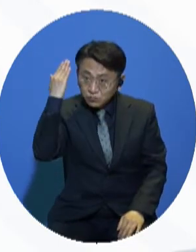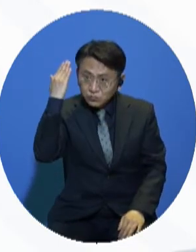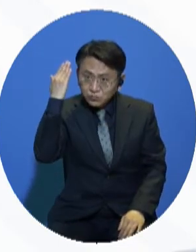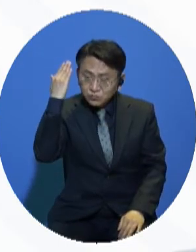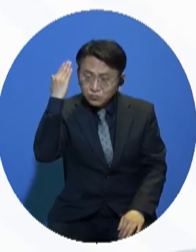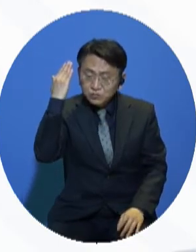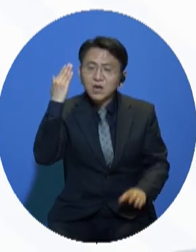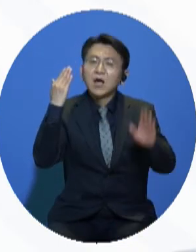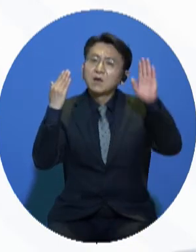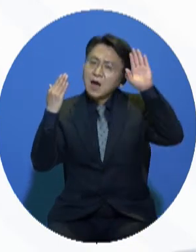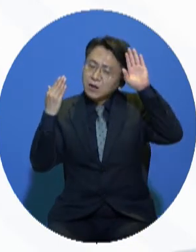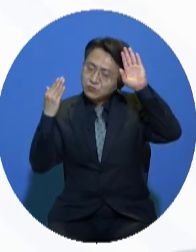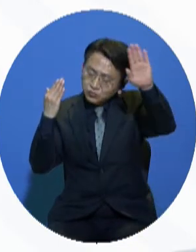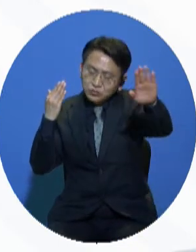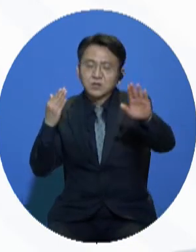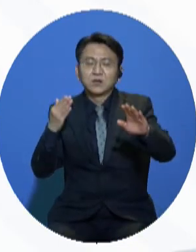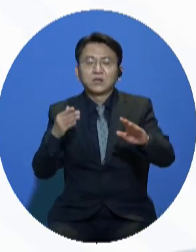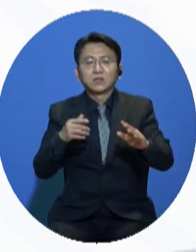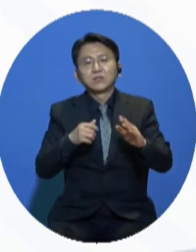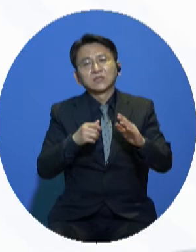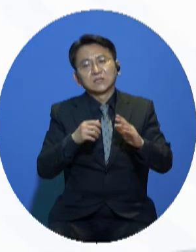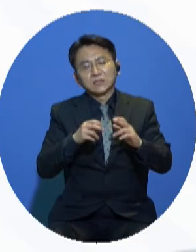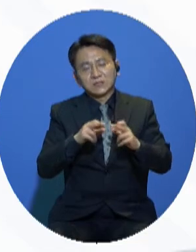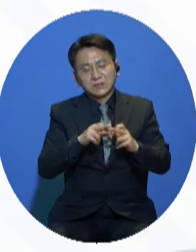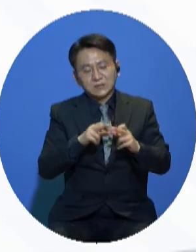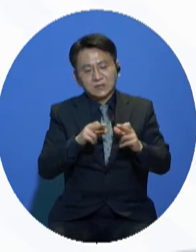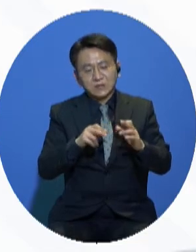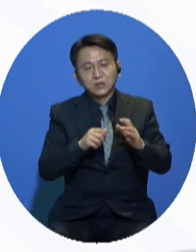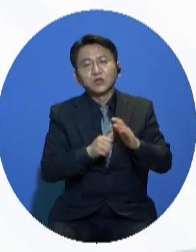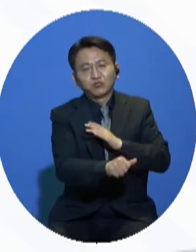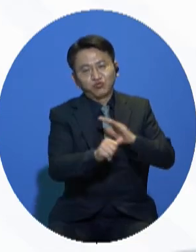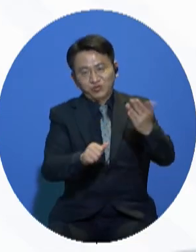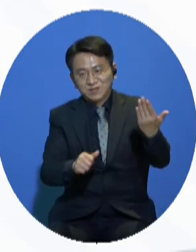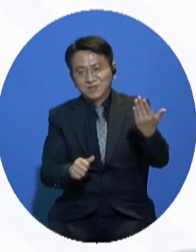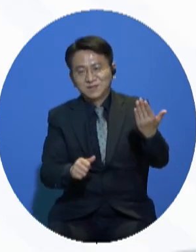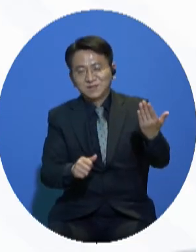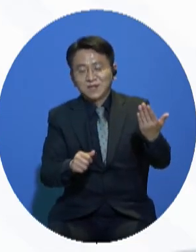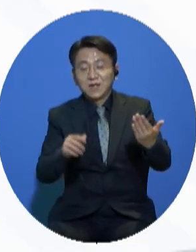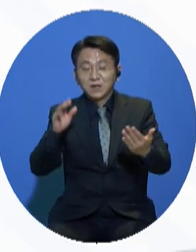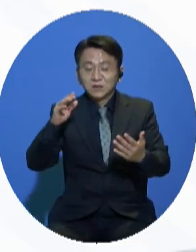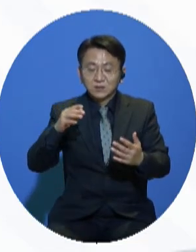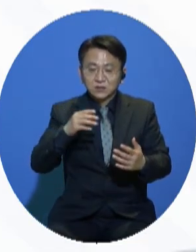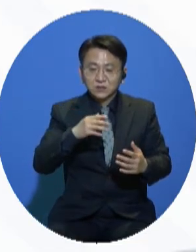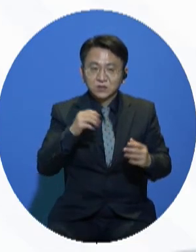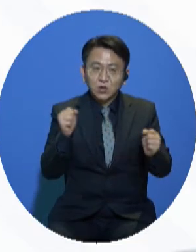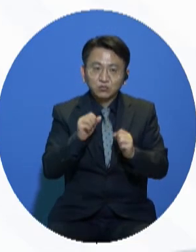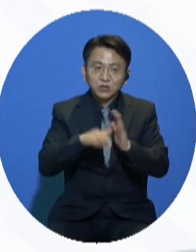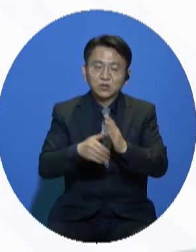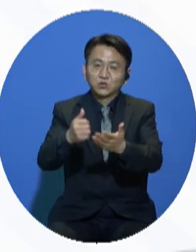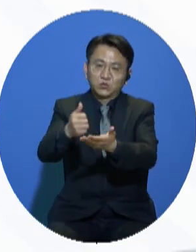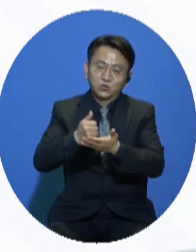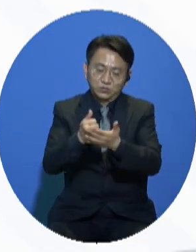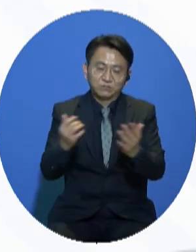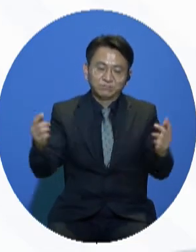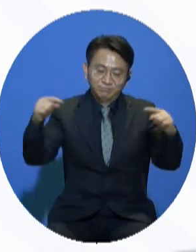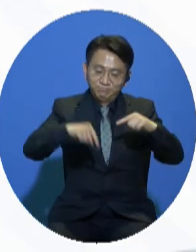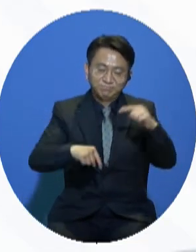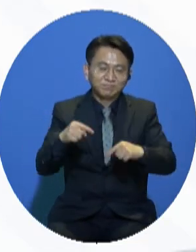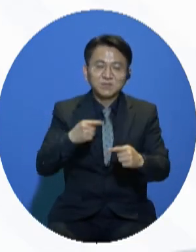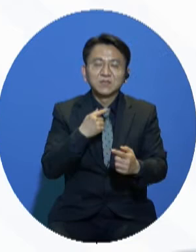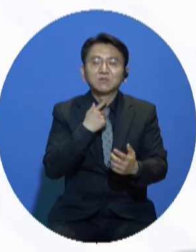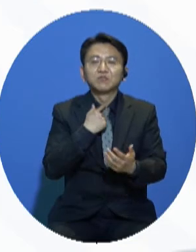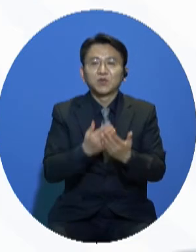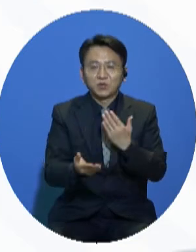미래의 영웅들입니다. 그래서 이들이 이 드림 프로그램의 캠프를 매년 즐기고 있습니다.